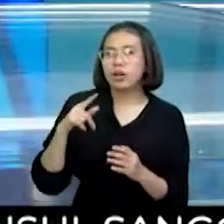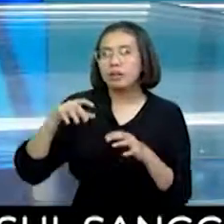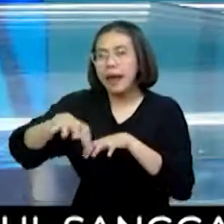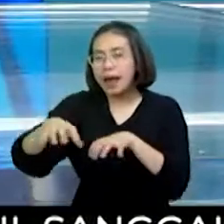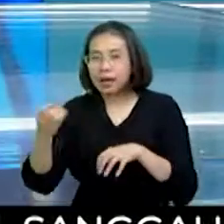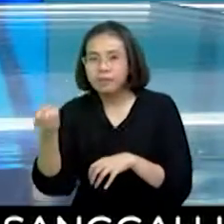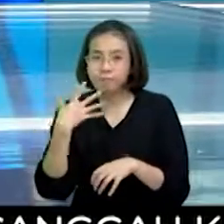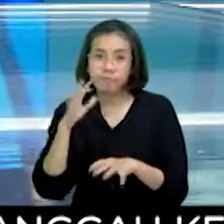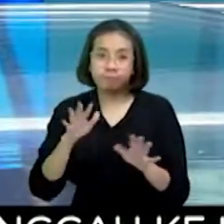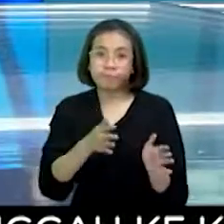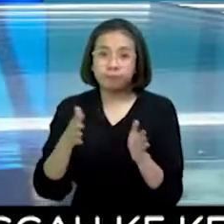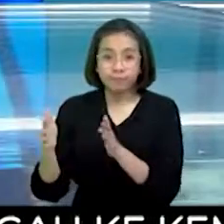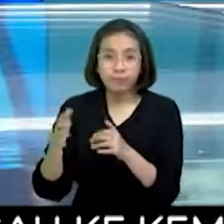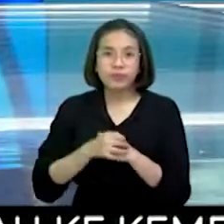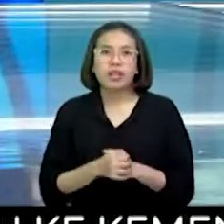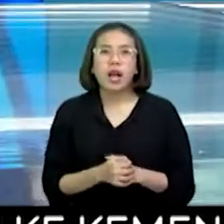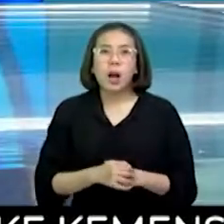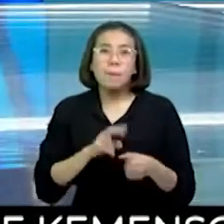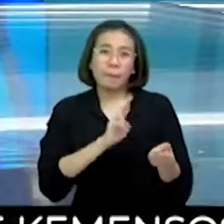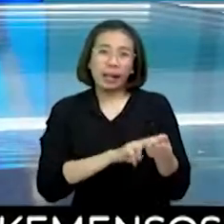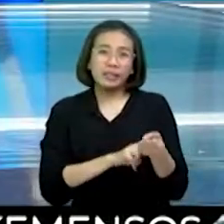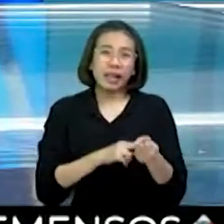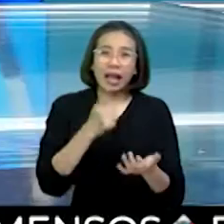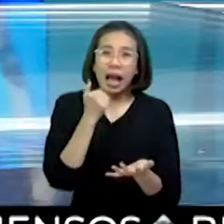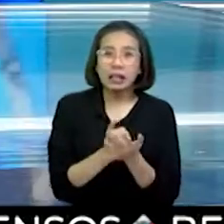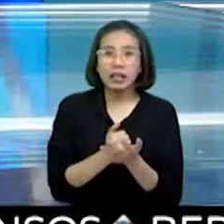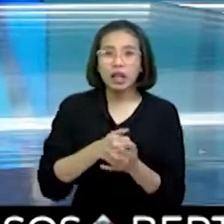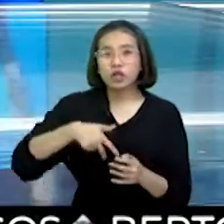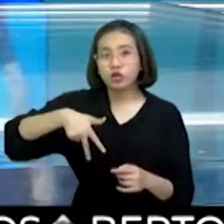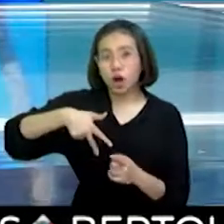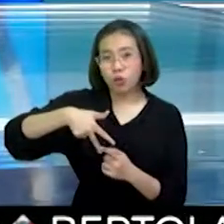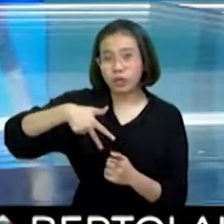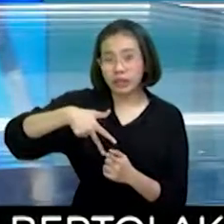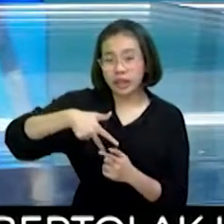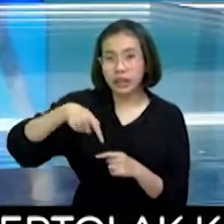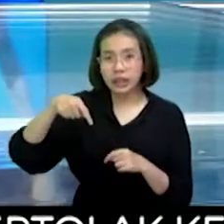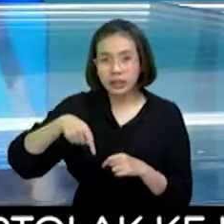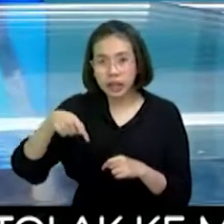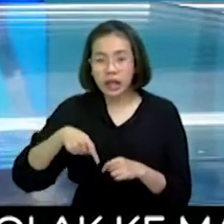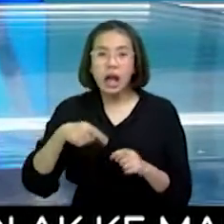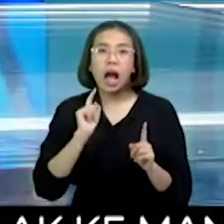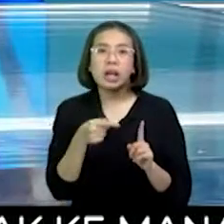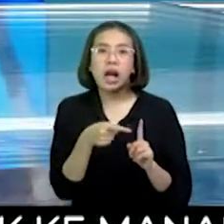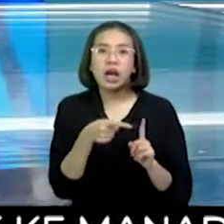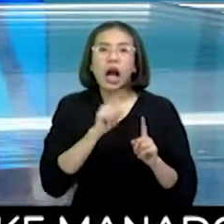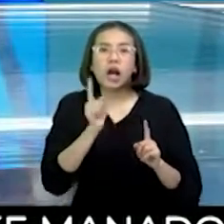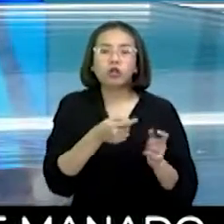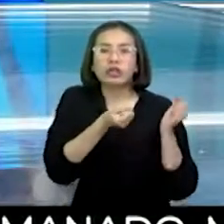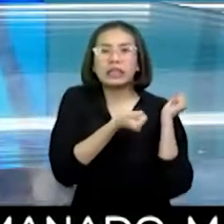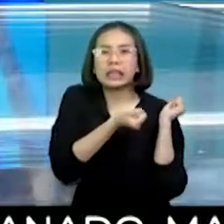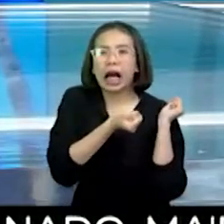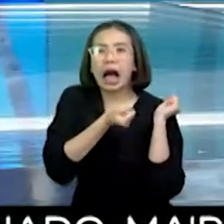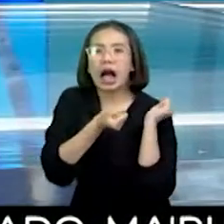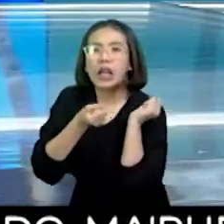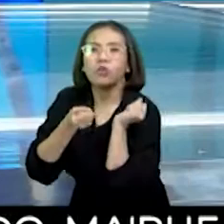Kita ke informasi lain, pemirsa, pasien asal Kabupaten Luwu Utara, Sulawesi Selatan kembali ditandu saat melintas di jembatan miring yang